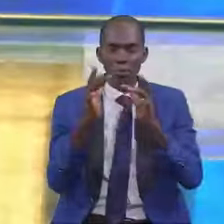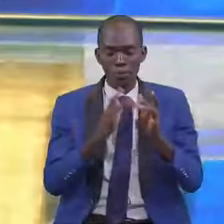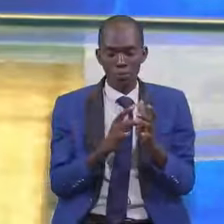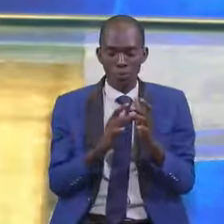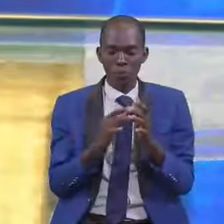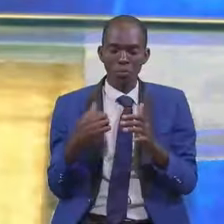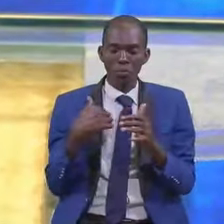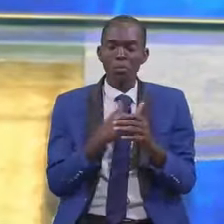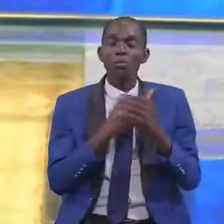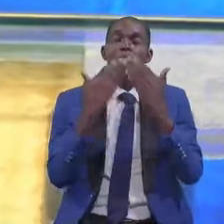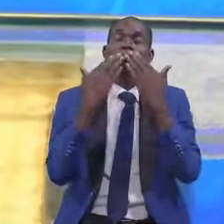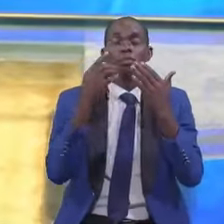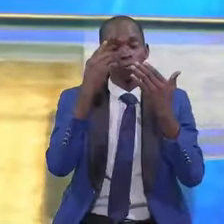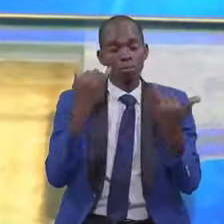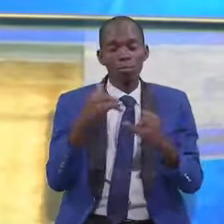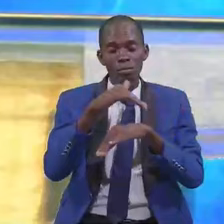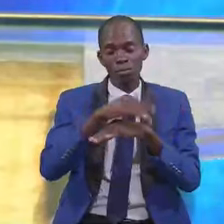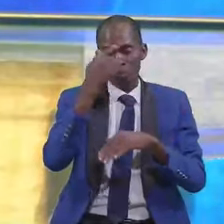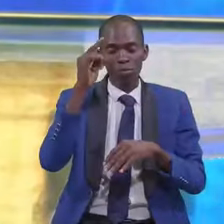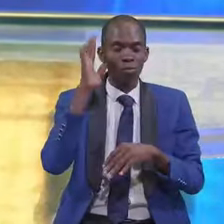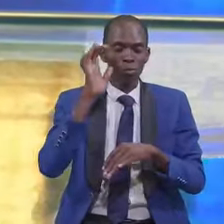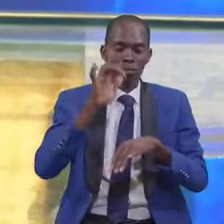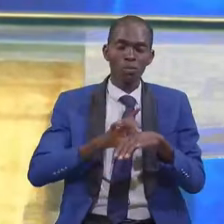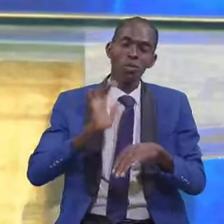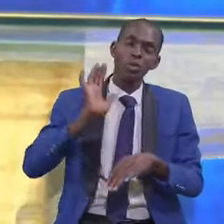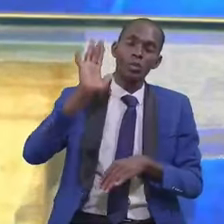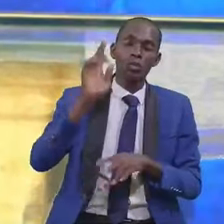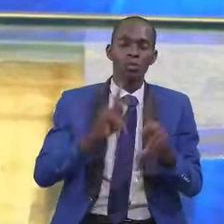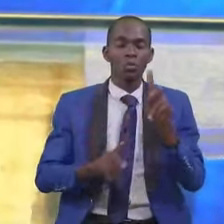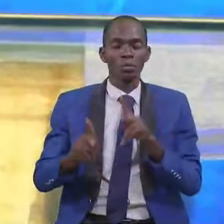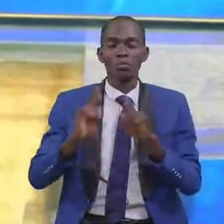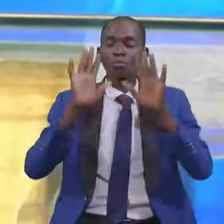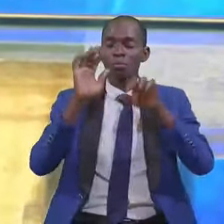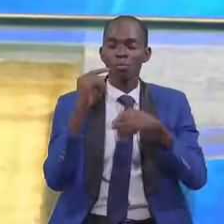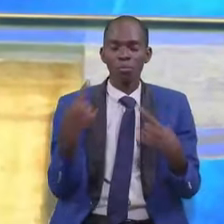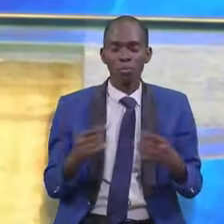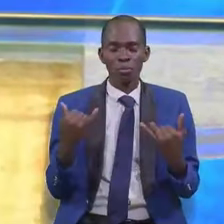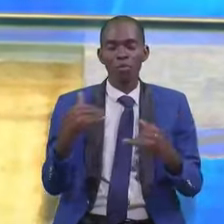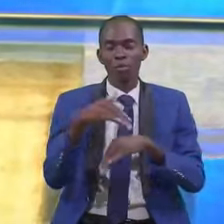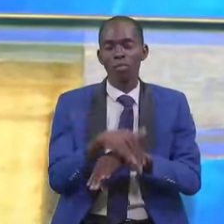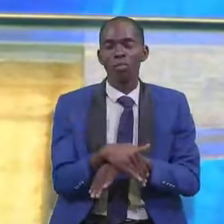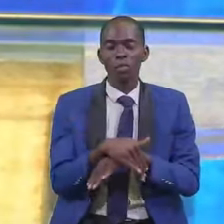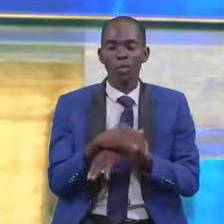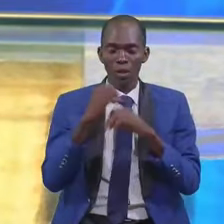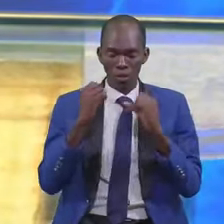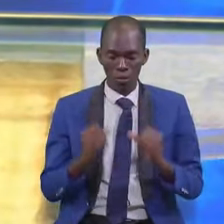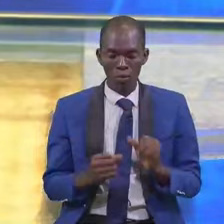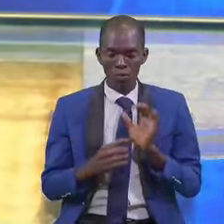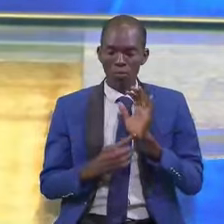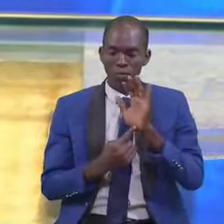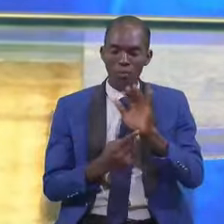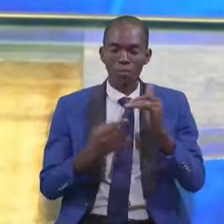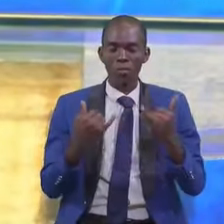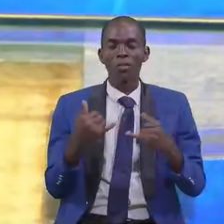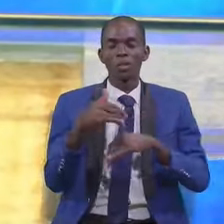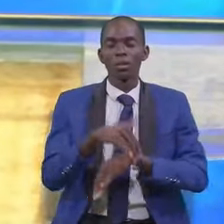remercions ce soir parce que tu vas toucher ton peuple. Des miracles ce soir, la manifestation de puissance ce soir,